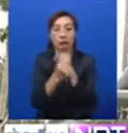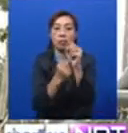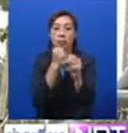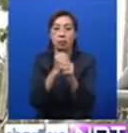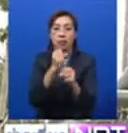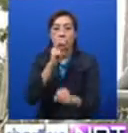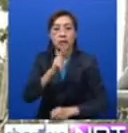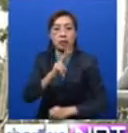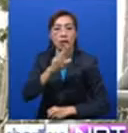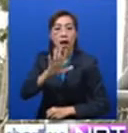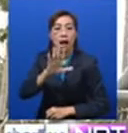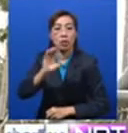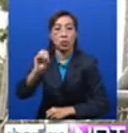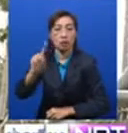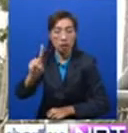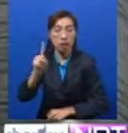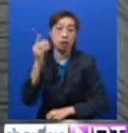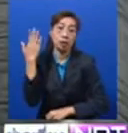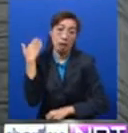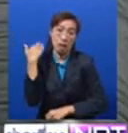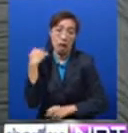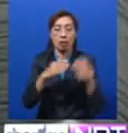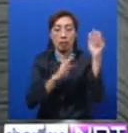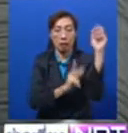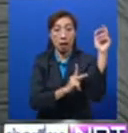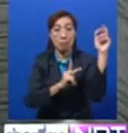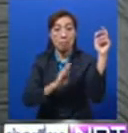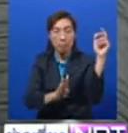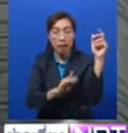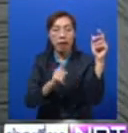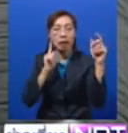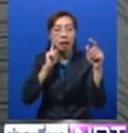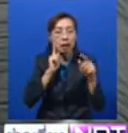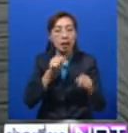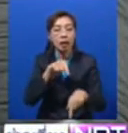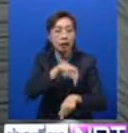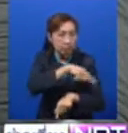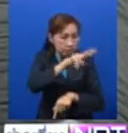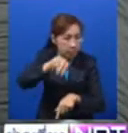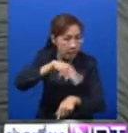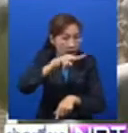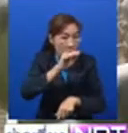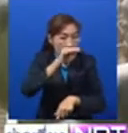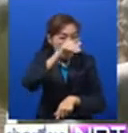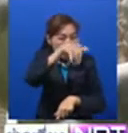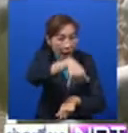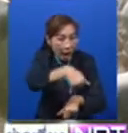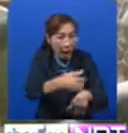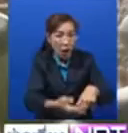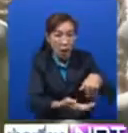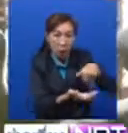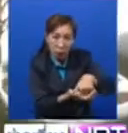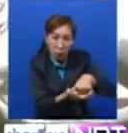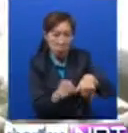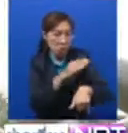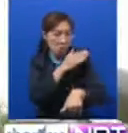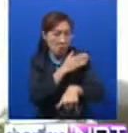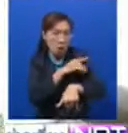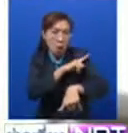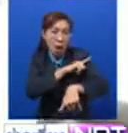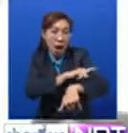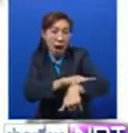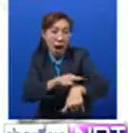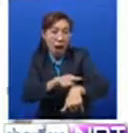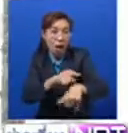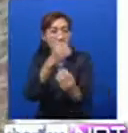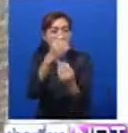ราช2501ค่ะจังหวัดกระบี่มีโอกาสน้อมเกล้าน้อมกระหม่อมถวายพลายแก้วช้างเผือกที่คล้อง